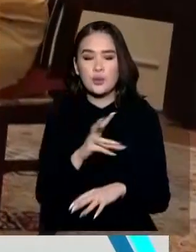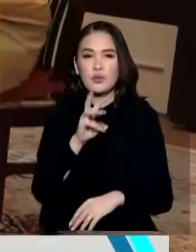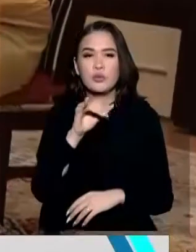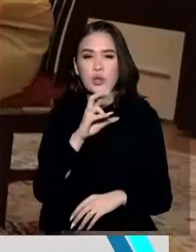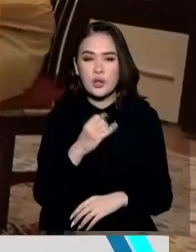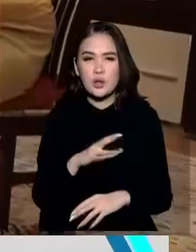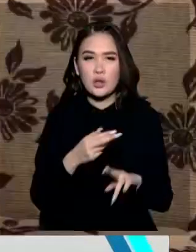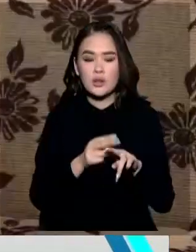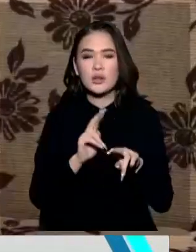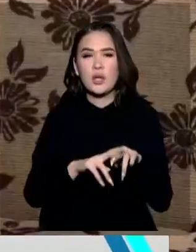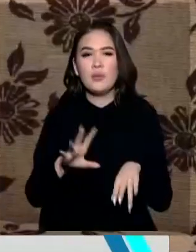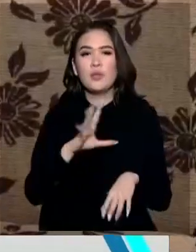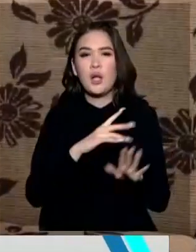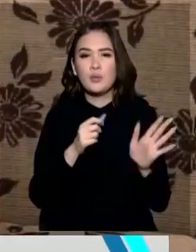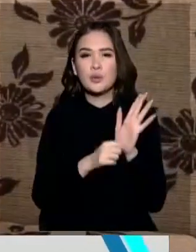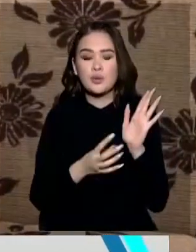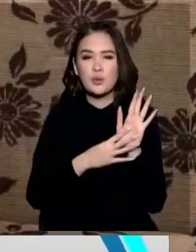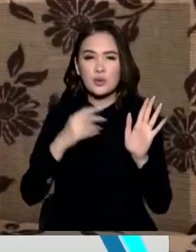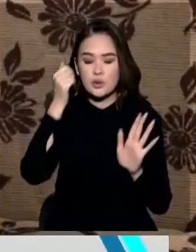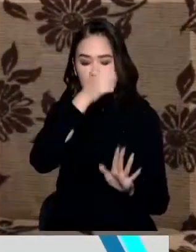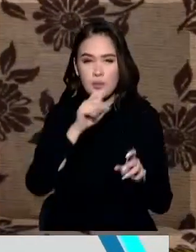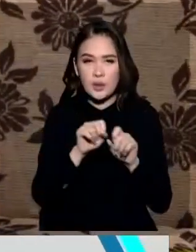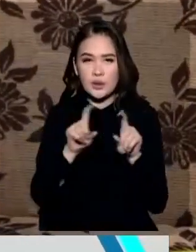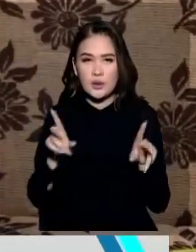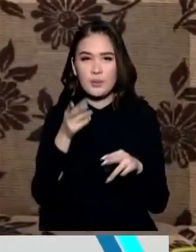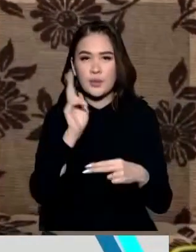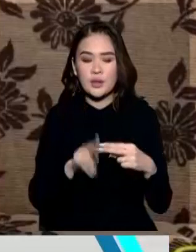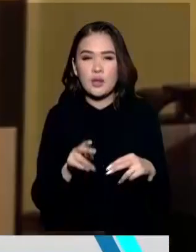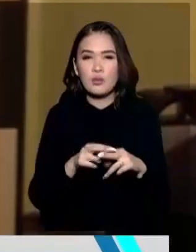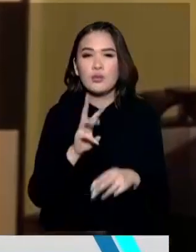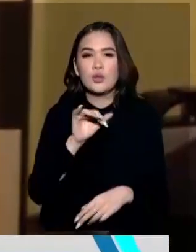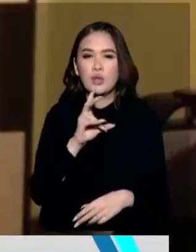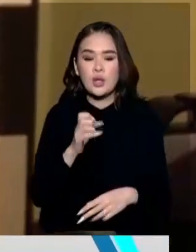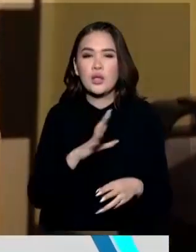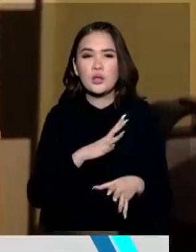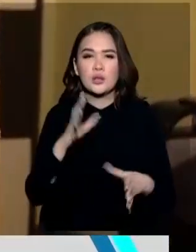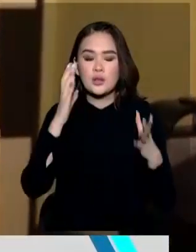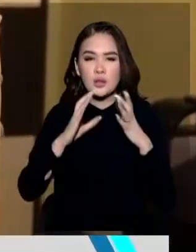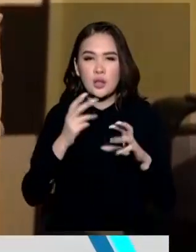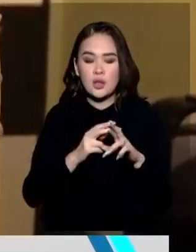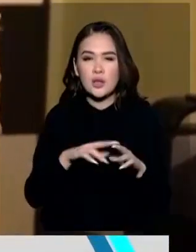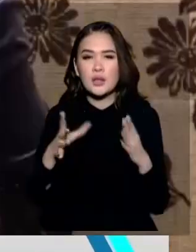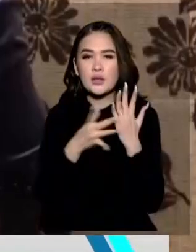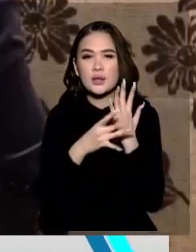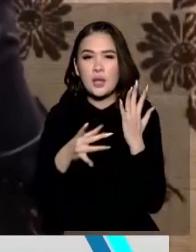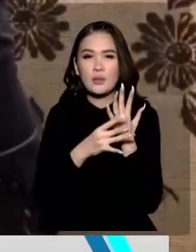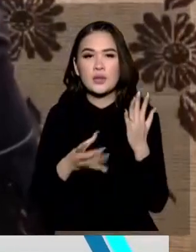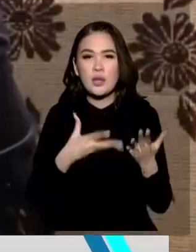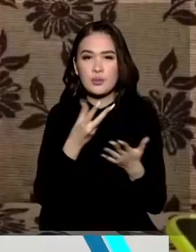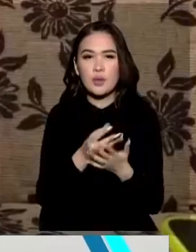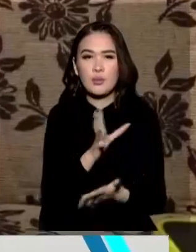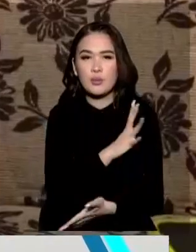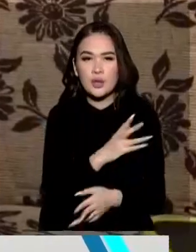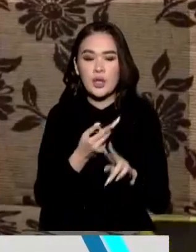жасады. Сондықтан біздер 69 жылы мектеп бітіріп, мұнай институтына түсіп, сонда кеттім экзамен тапсырып, жолдама